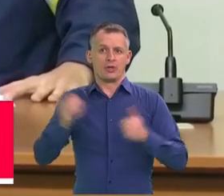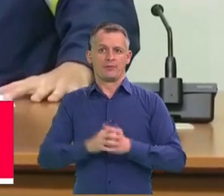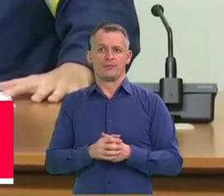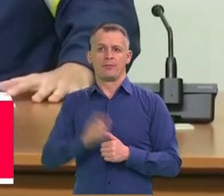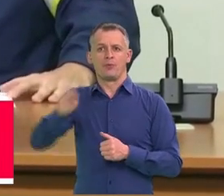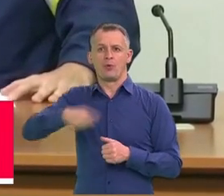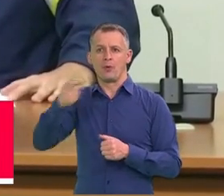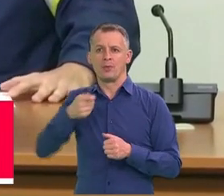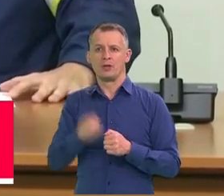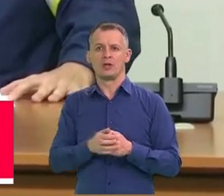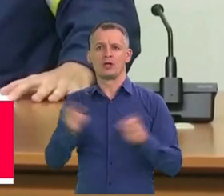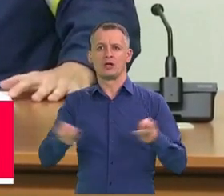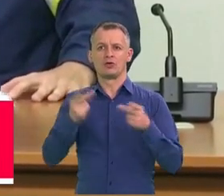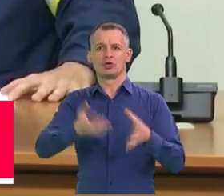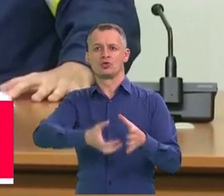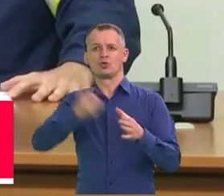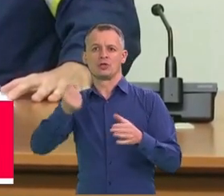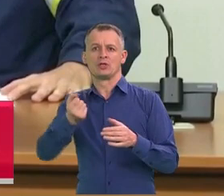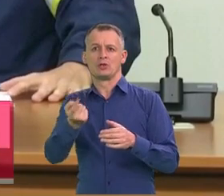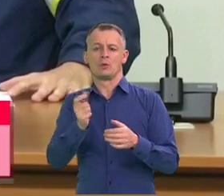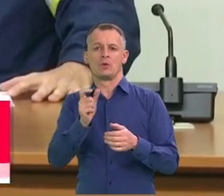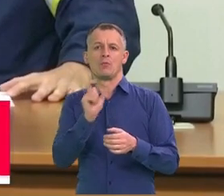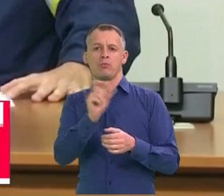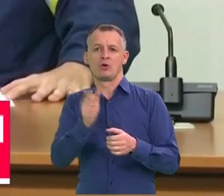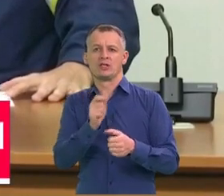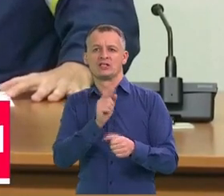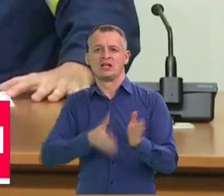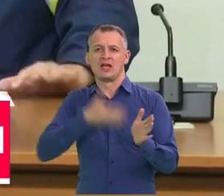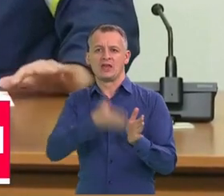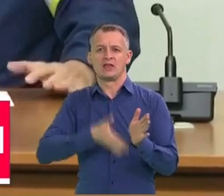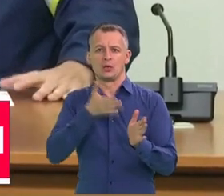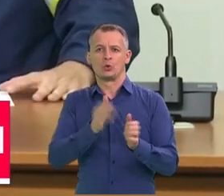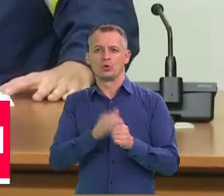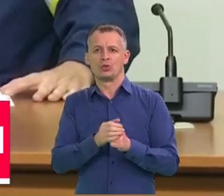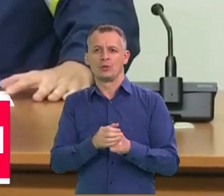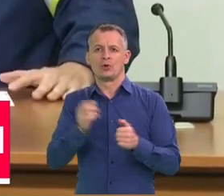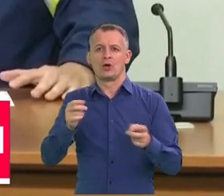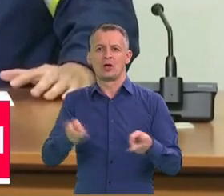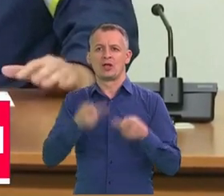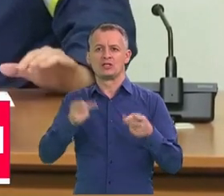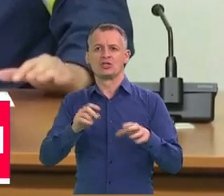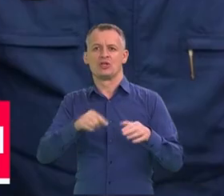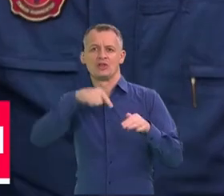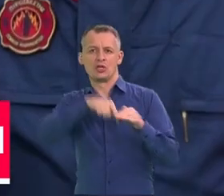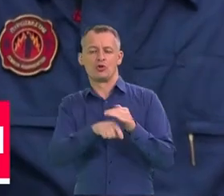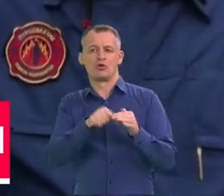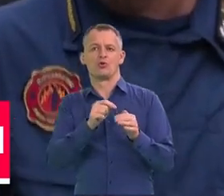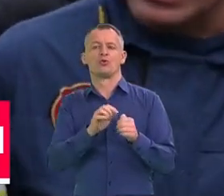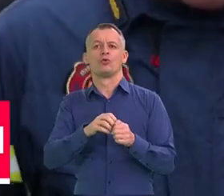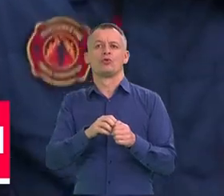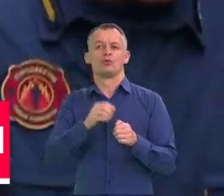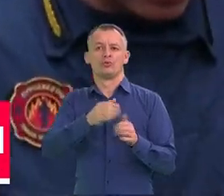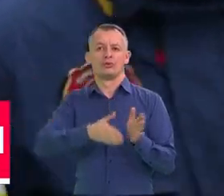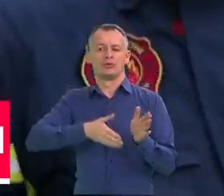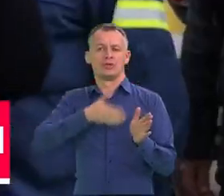να επιχειρούν για τον εντοπισμό εγκλωβισμένων ατόμων στον τόπο του σιδηροδρομικού δυστυχήματος. Premierul și ministrul